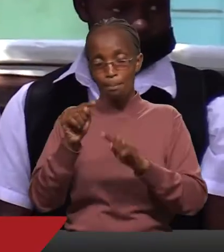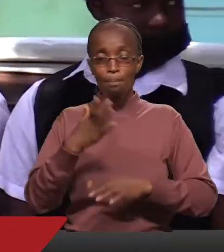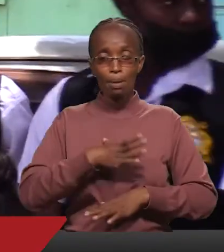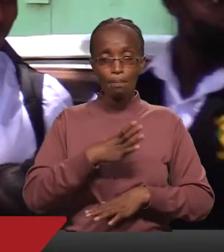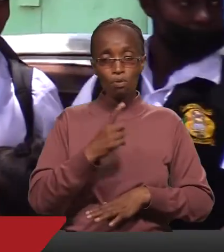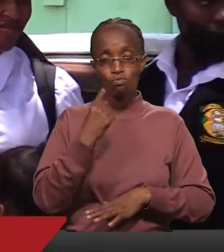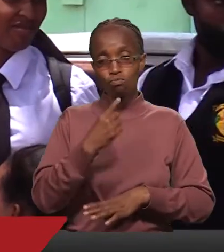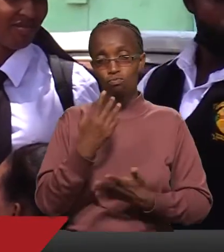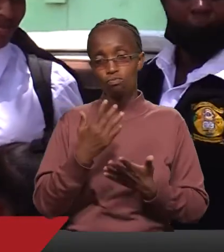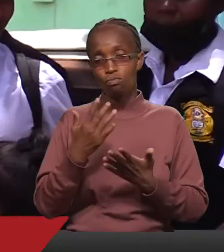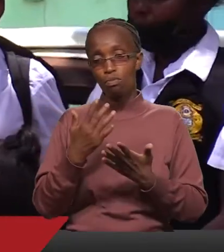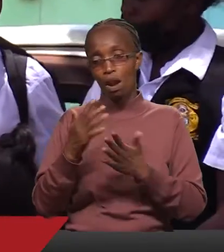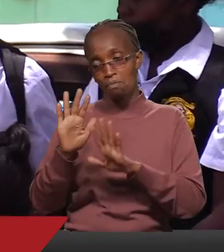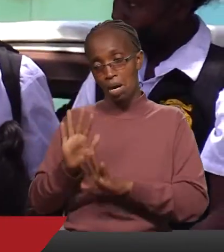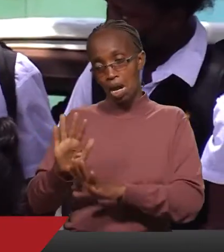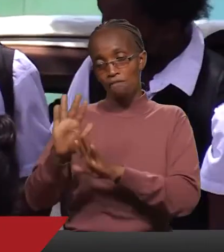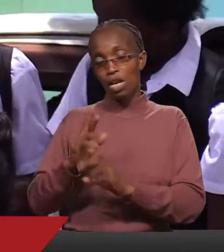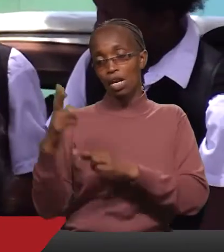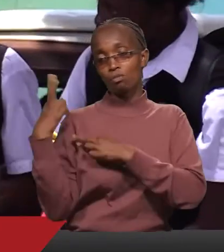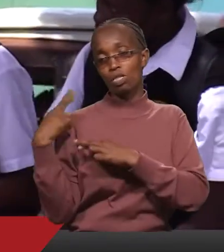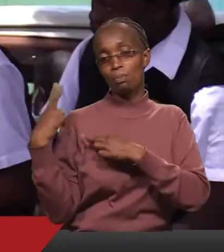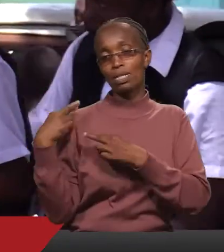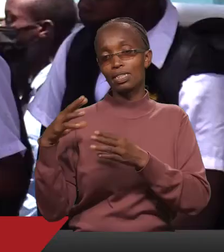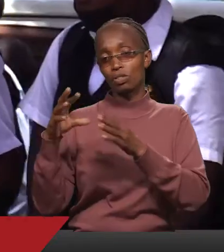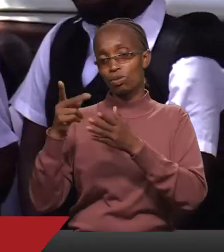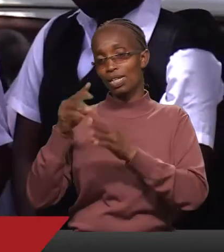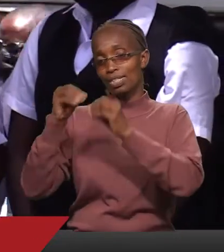ambao wamejitia hamnazo na kuwaachia walimu